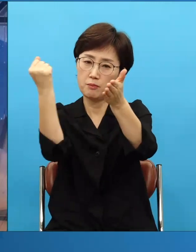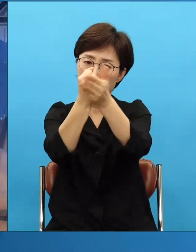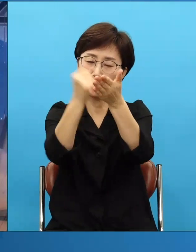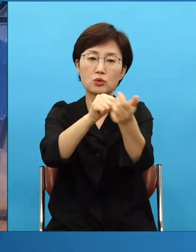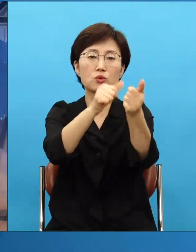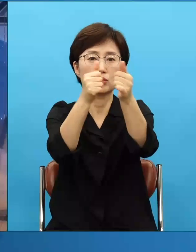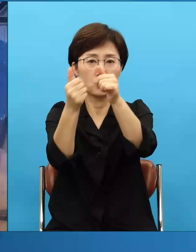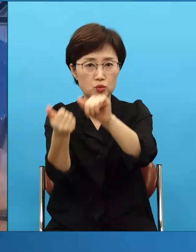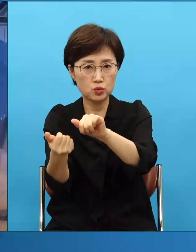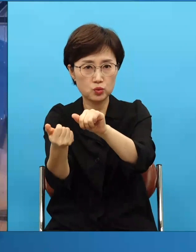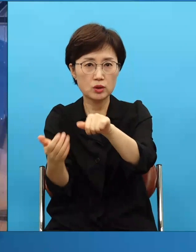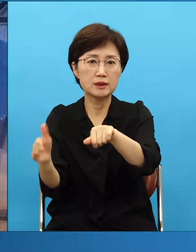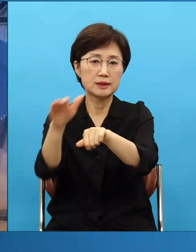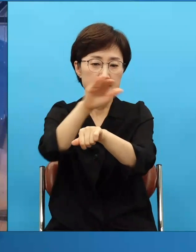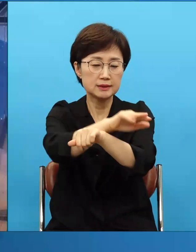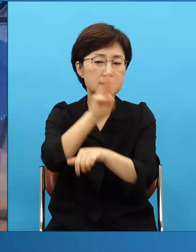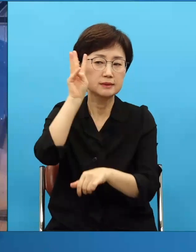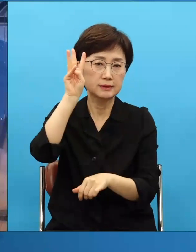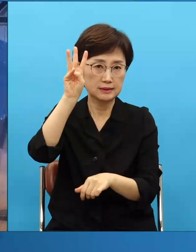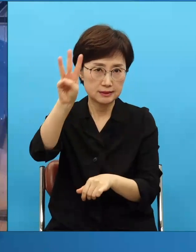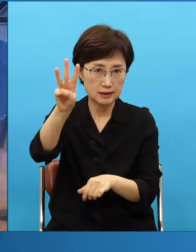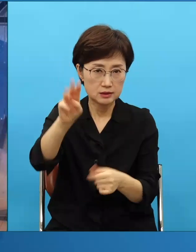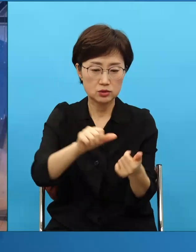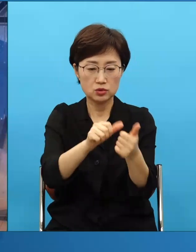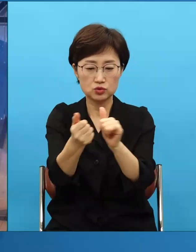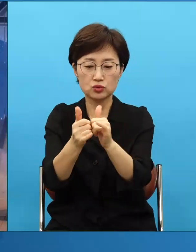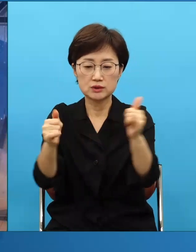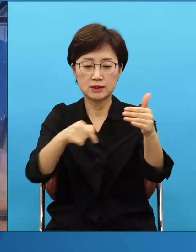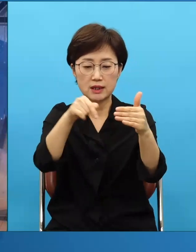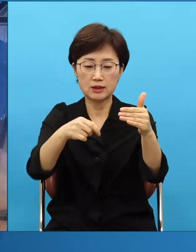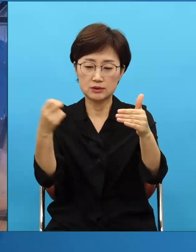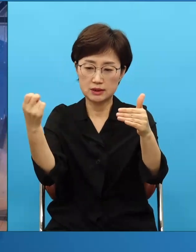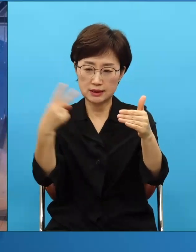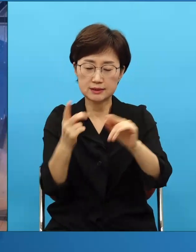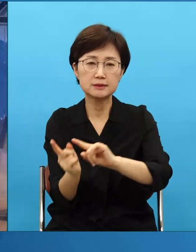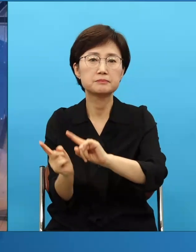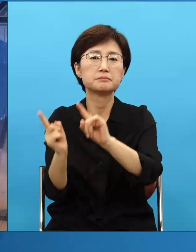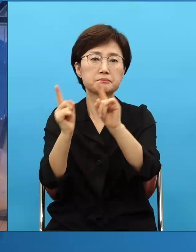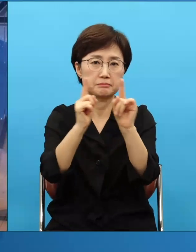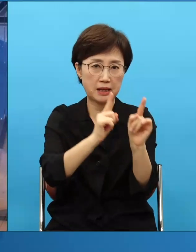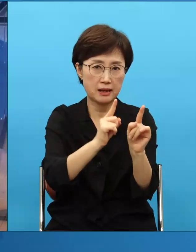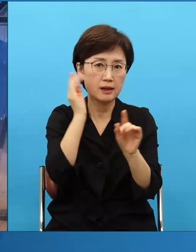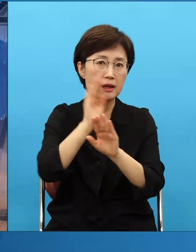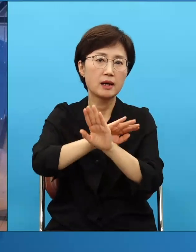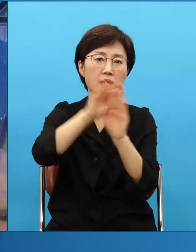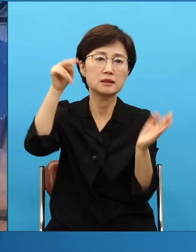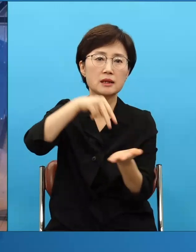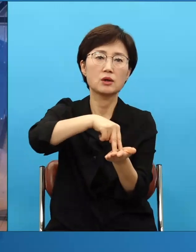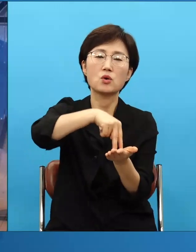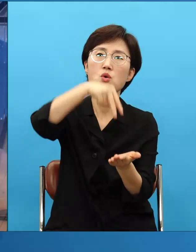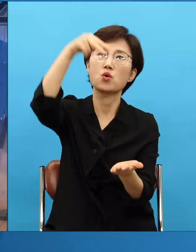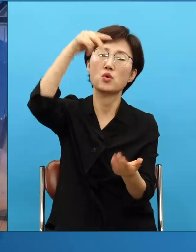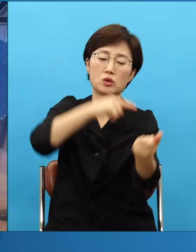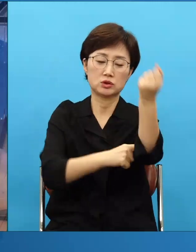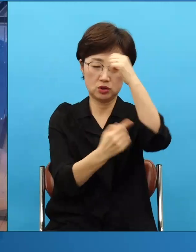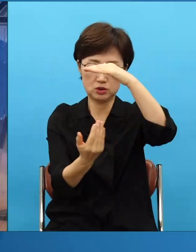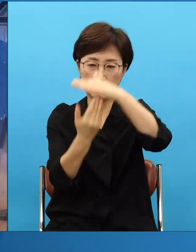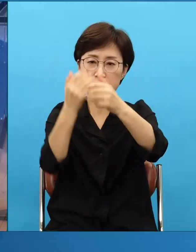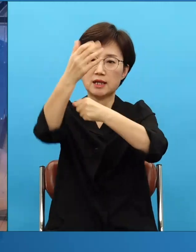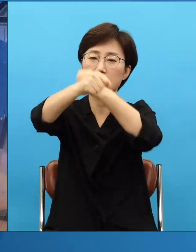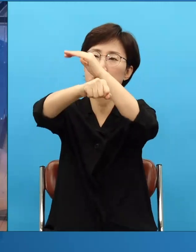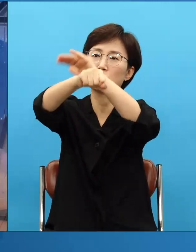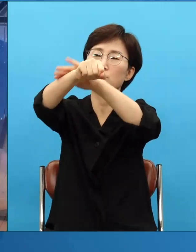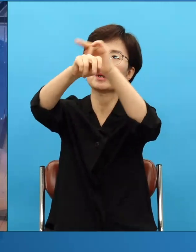못 박혀 죽으시고 장사기 사흘 만에 죽은 자 가운데서 다시 살아나시며 하늘로